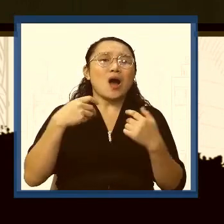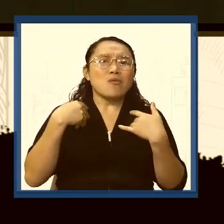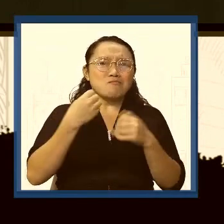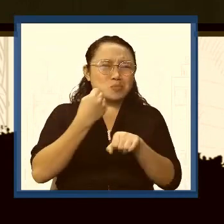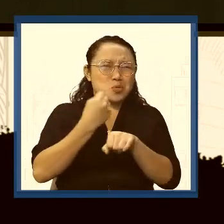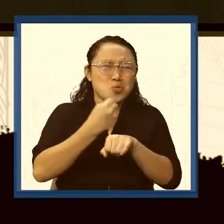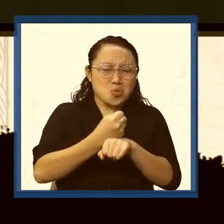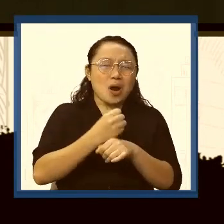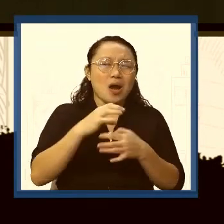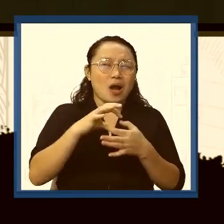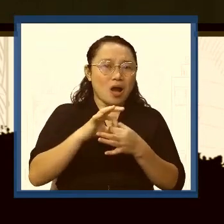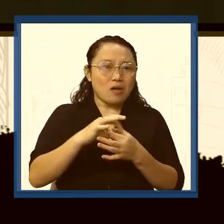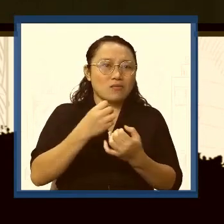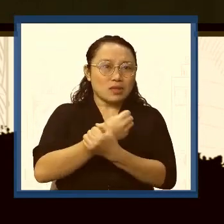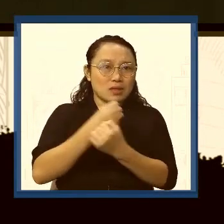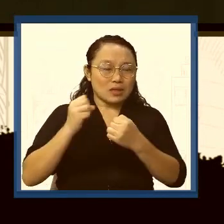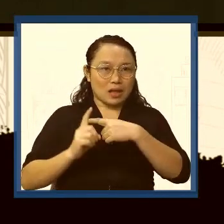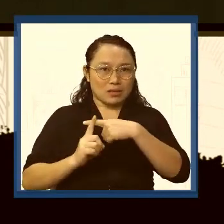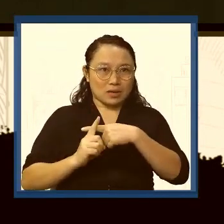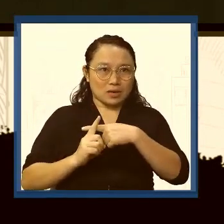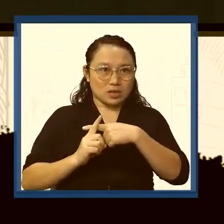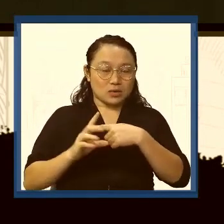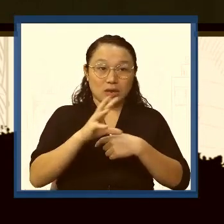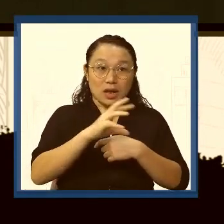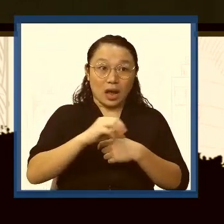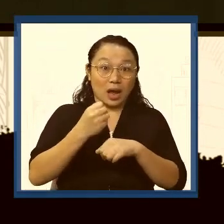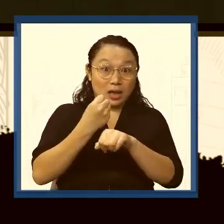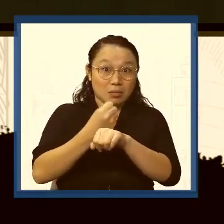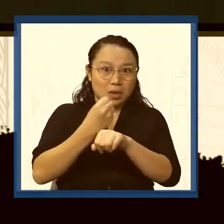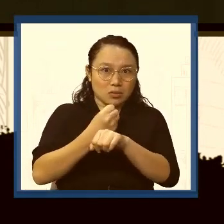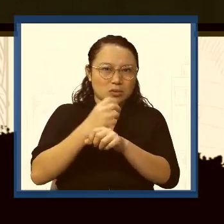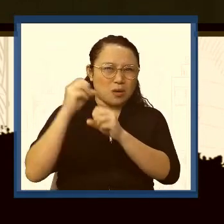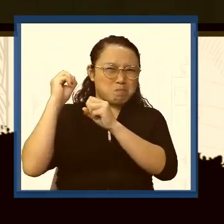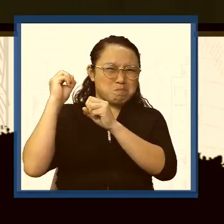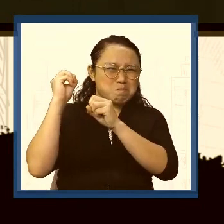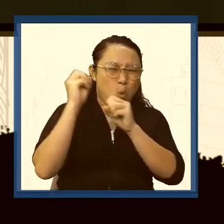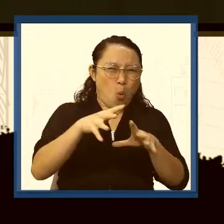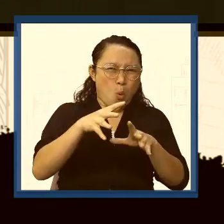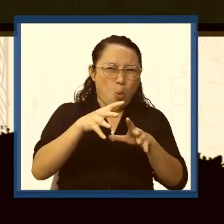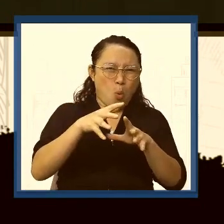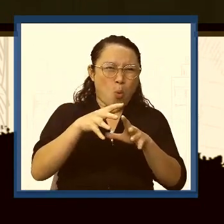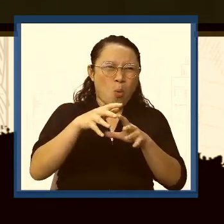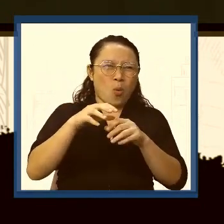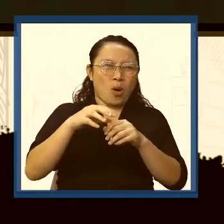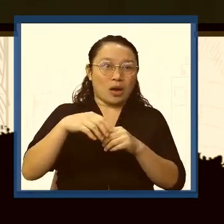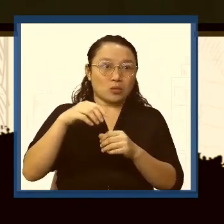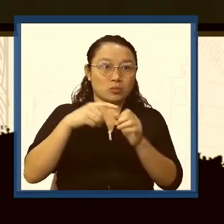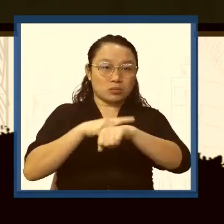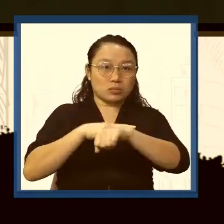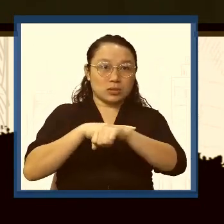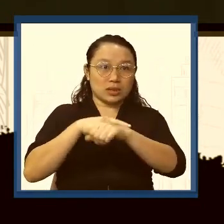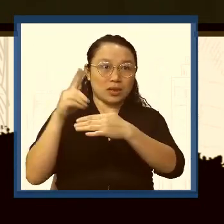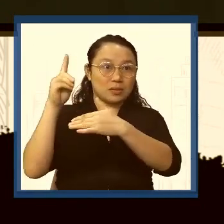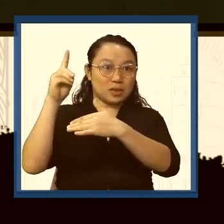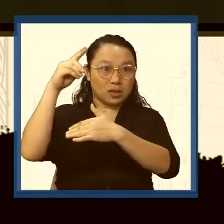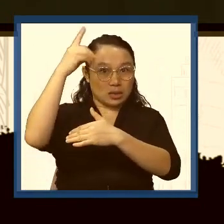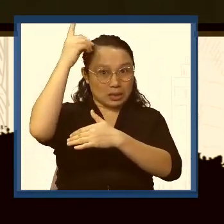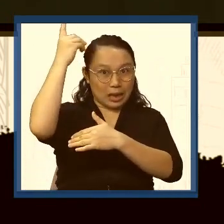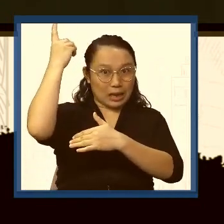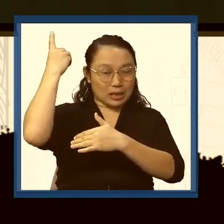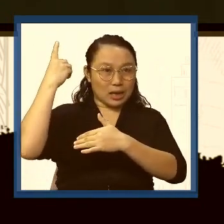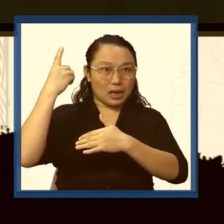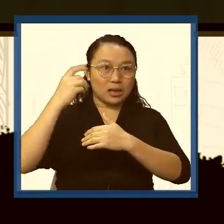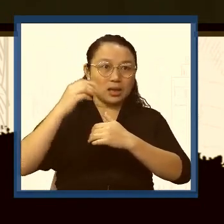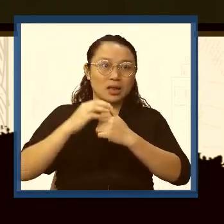sa Daniel 2 makaisunan nga naglapdos sa mao nga larawan nga nakita ni Daniel ug ni Nebuchadnezzar mao kani siya ang gitawag it is